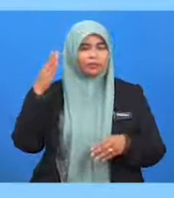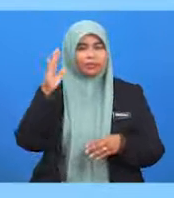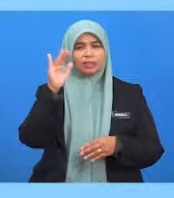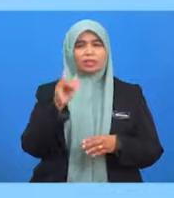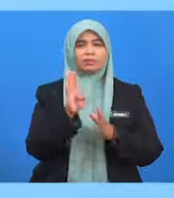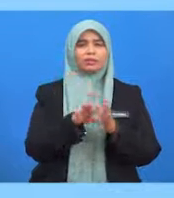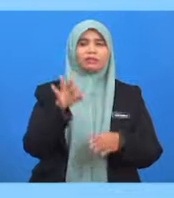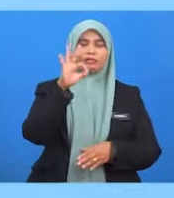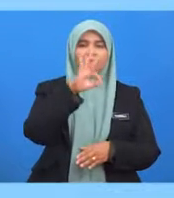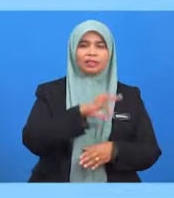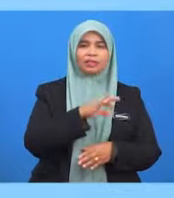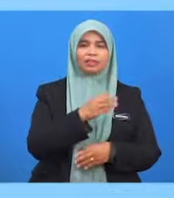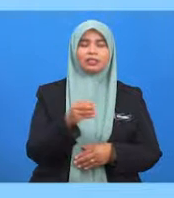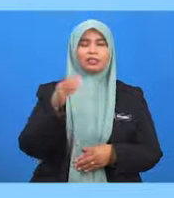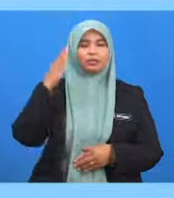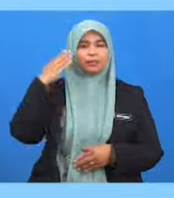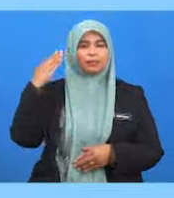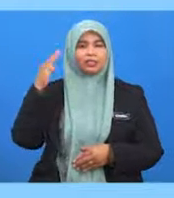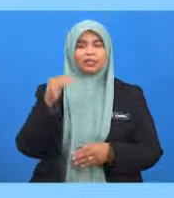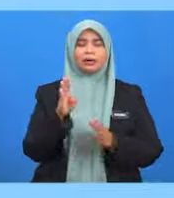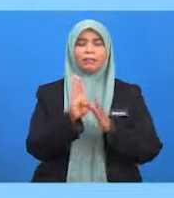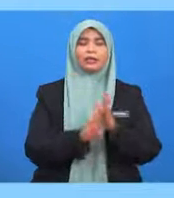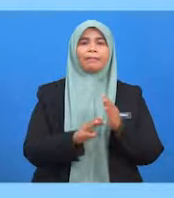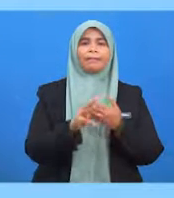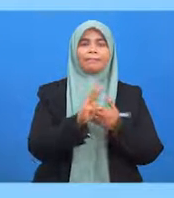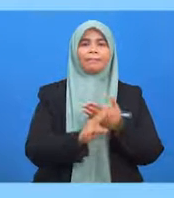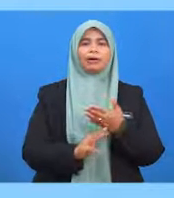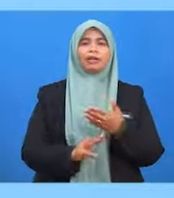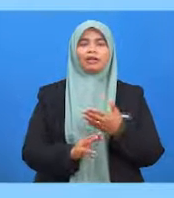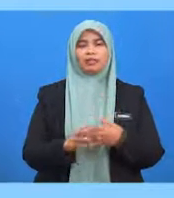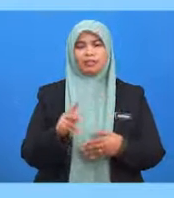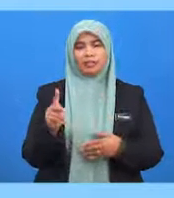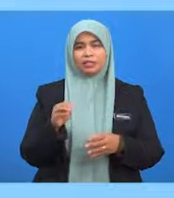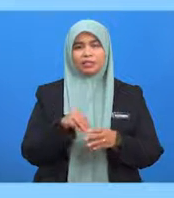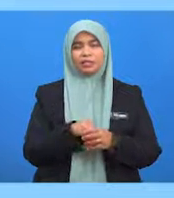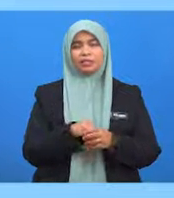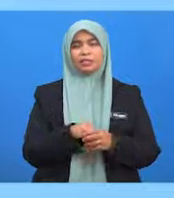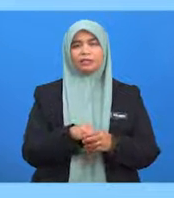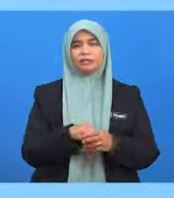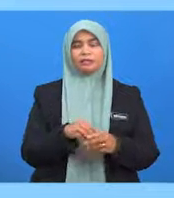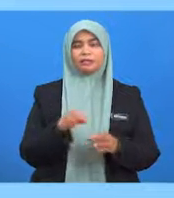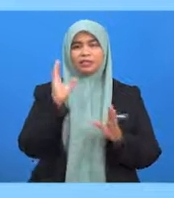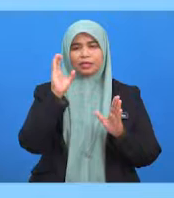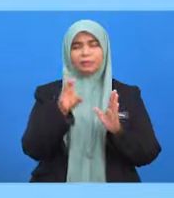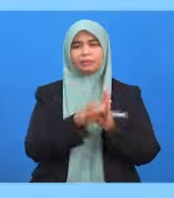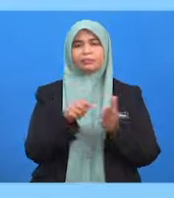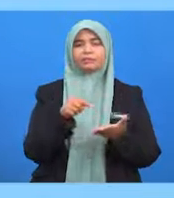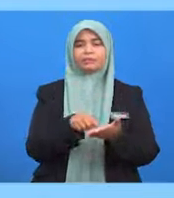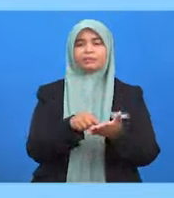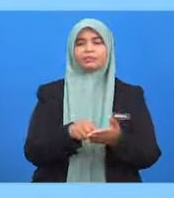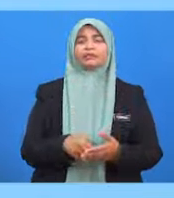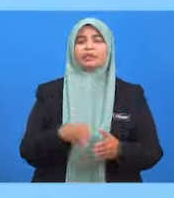yang berfaedah dan bunyi yang memudaratkan dalam situasi yang kamu lihat ini.